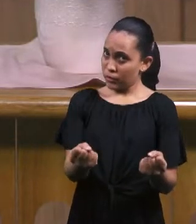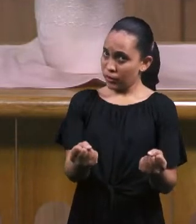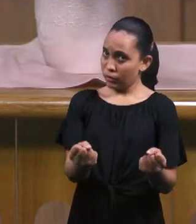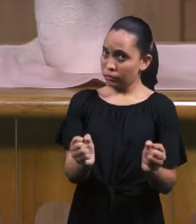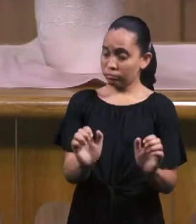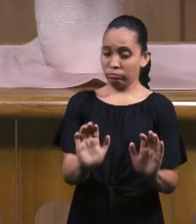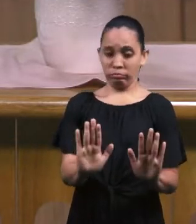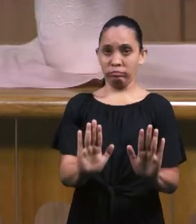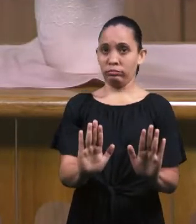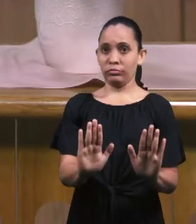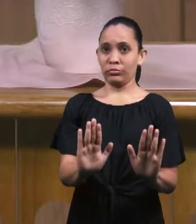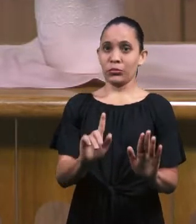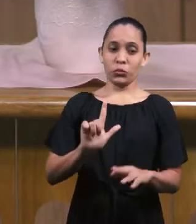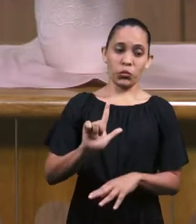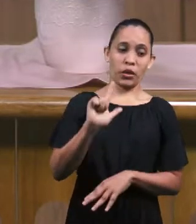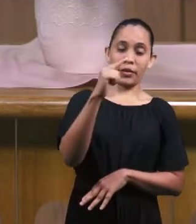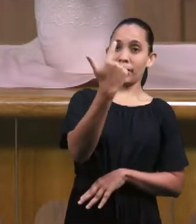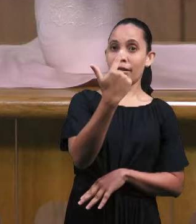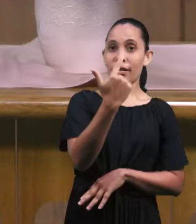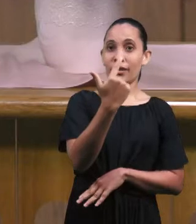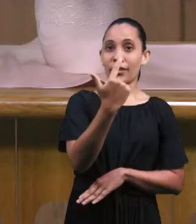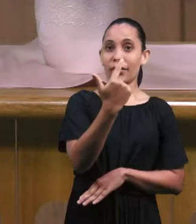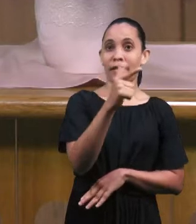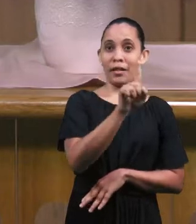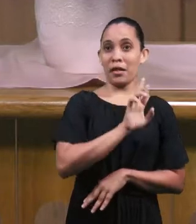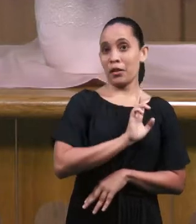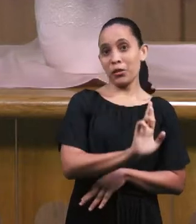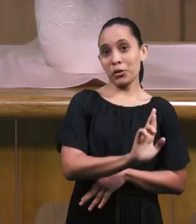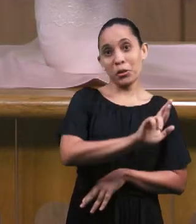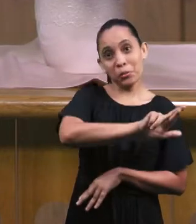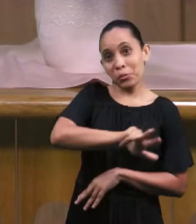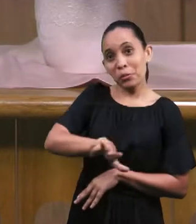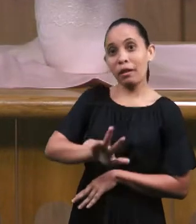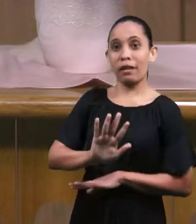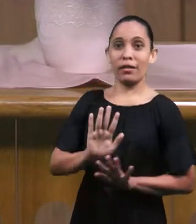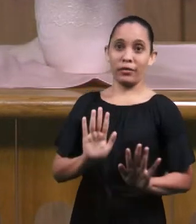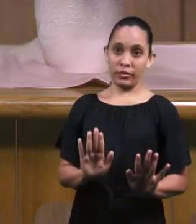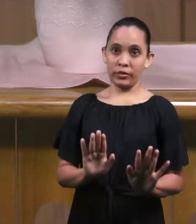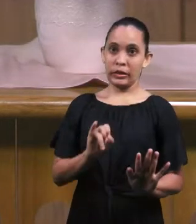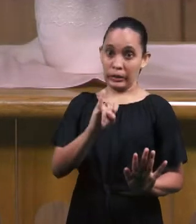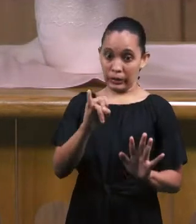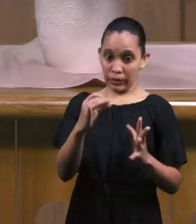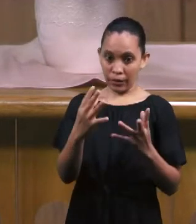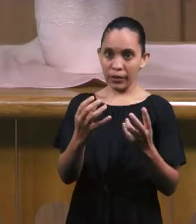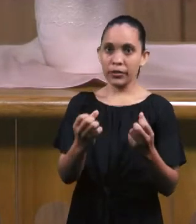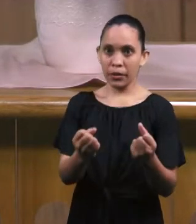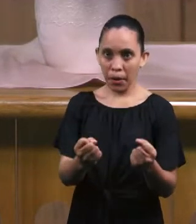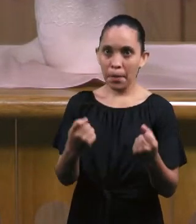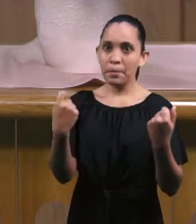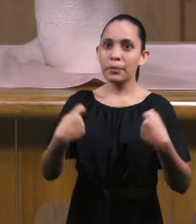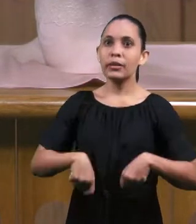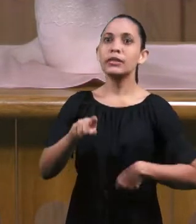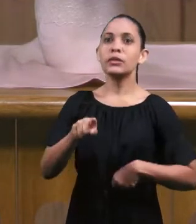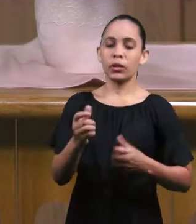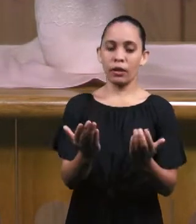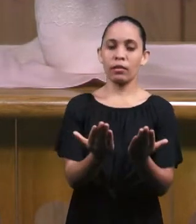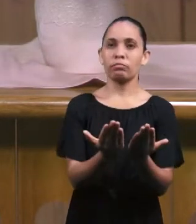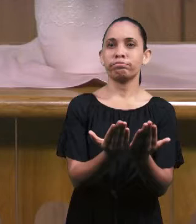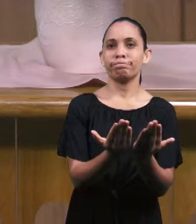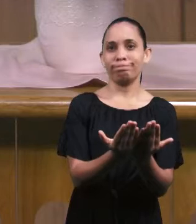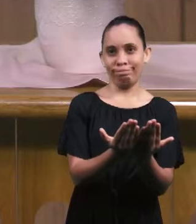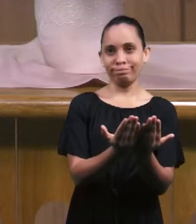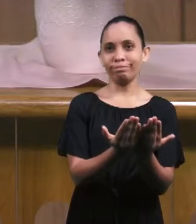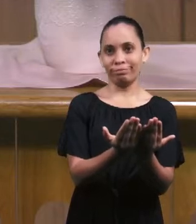pas de cette religion. Vous, pour accepter le dogme, il faut être religieux. de cette religion, vous